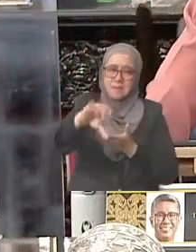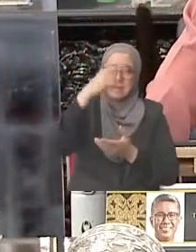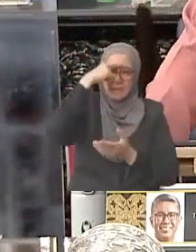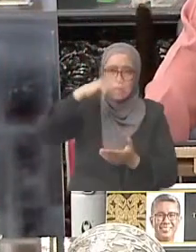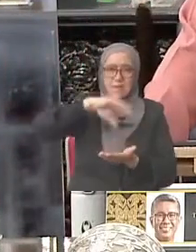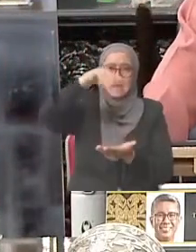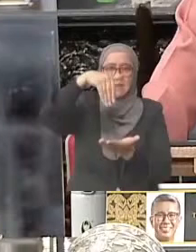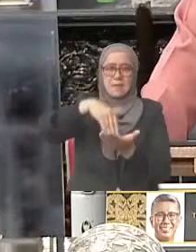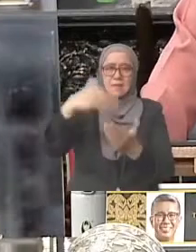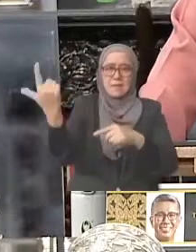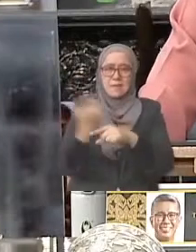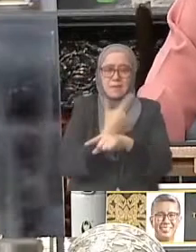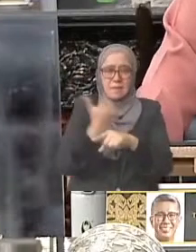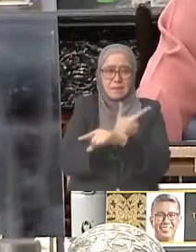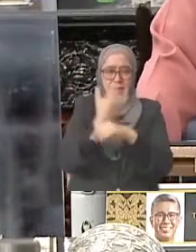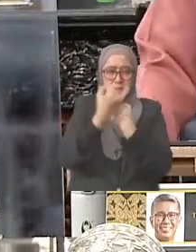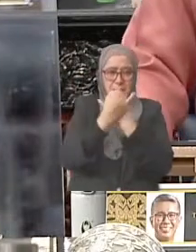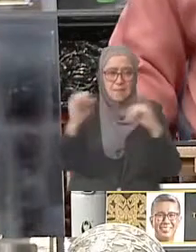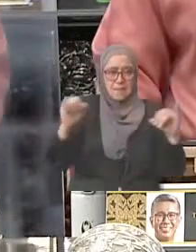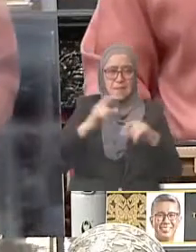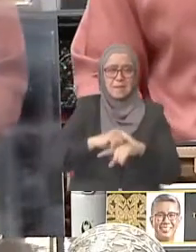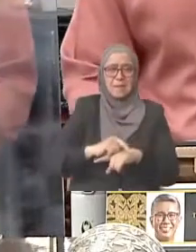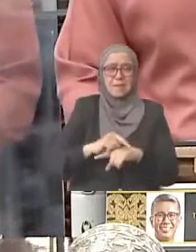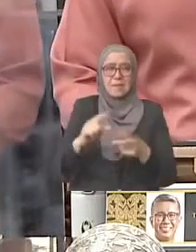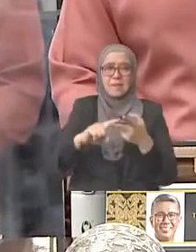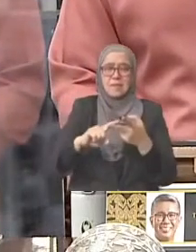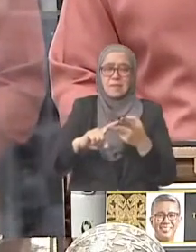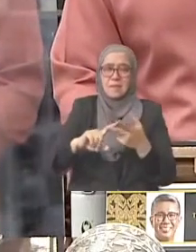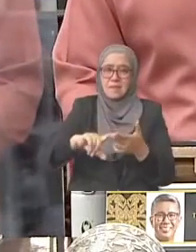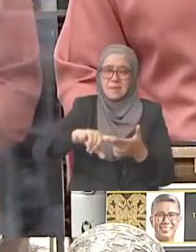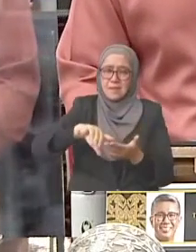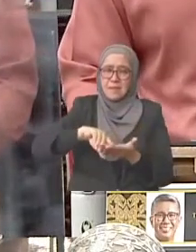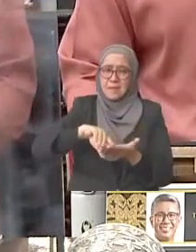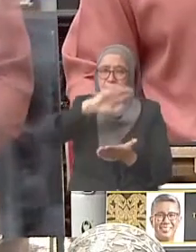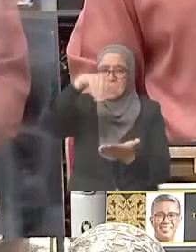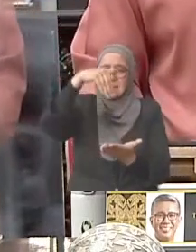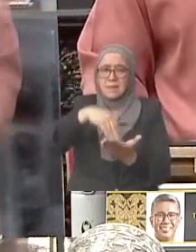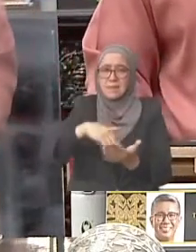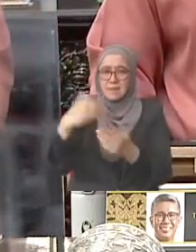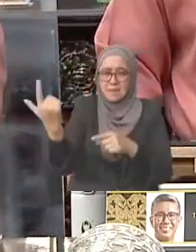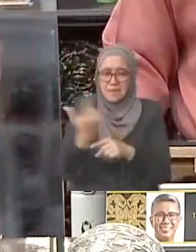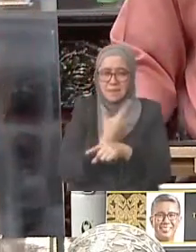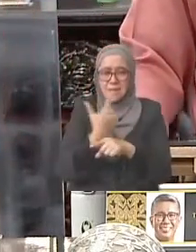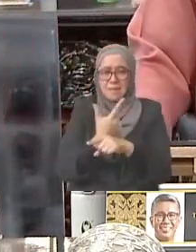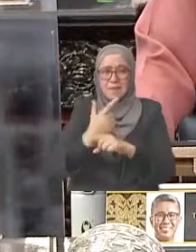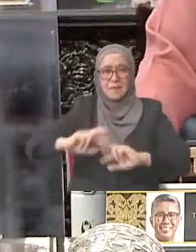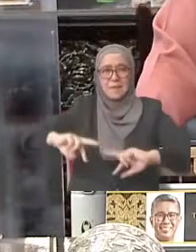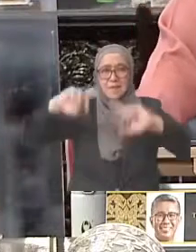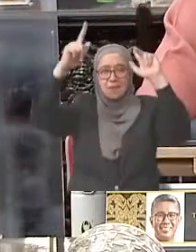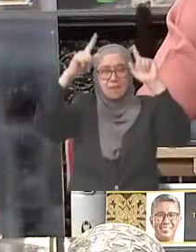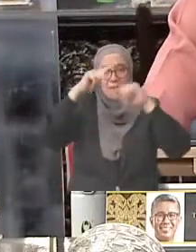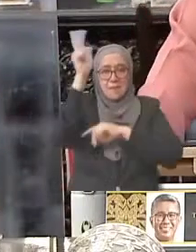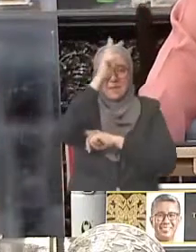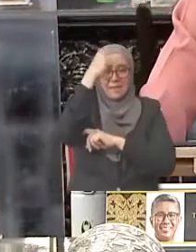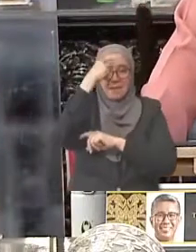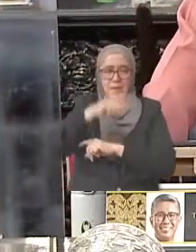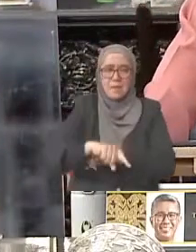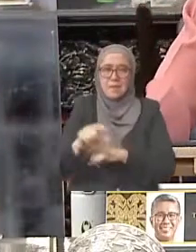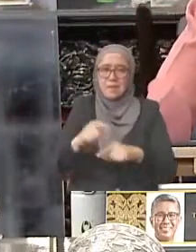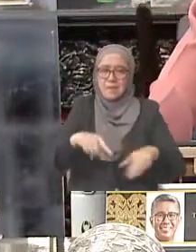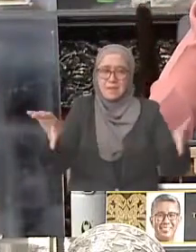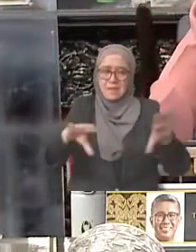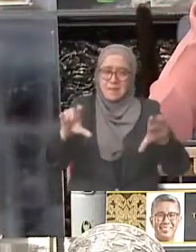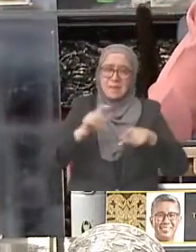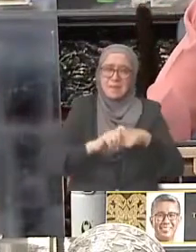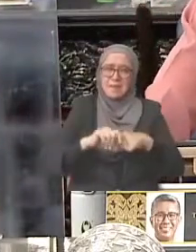pusat latihan Berdikari Setelah sebuah pusat latihan Perindustrian dan pemulihan kerajaan bagi melaksanakan program latihan dan bimbingan aja